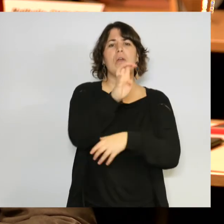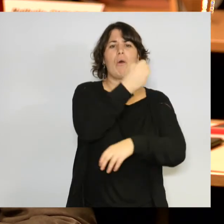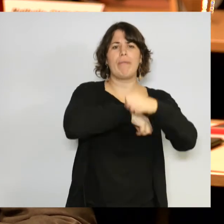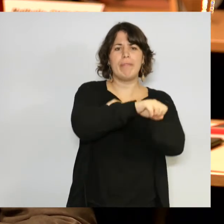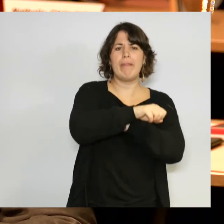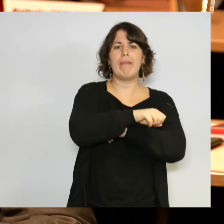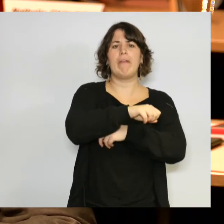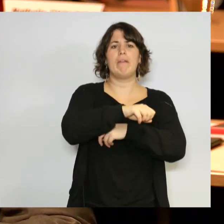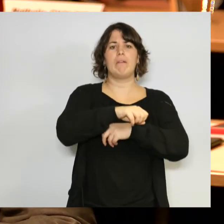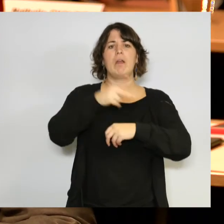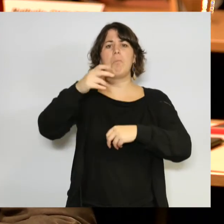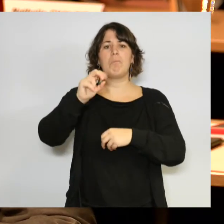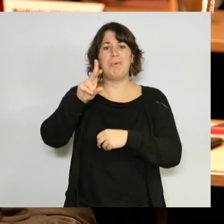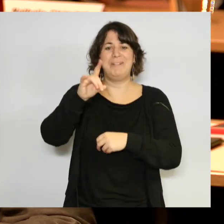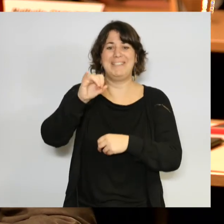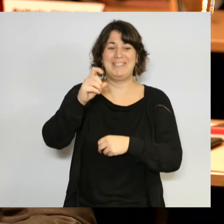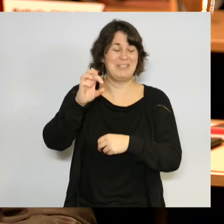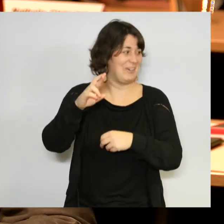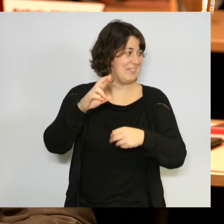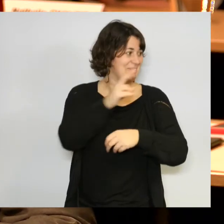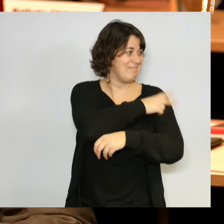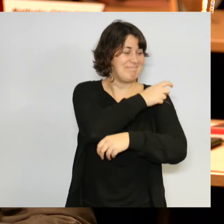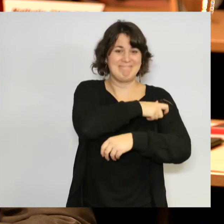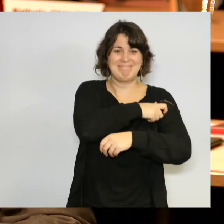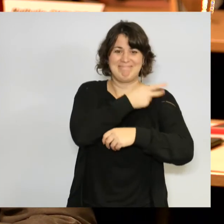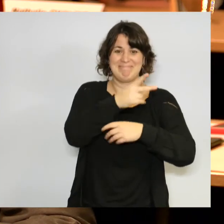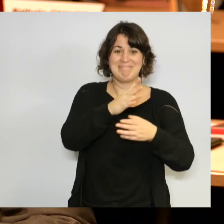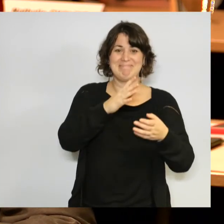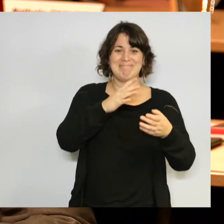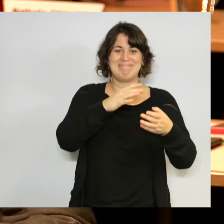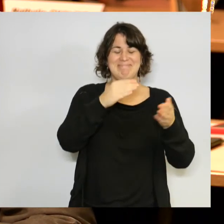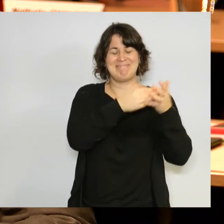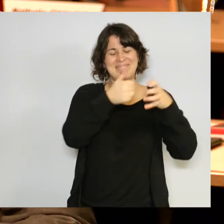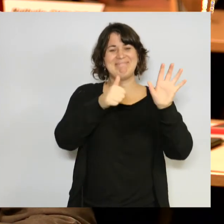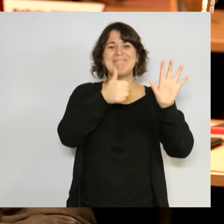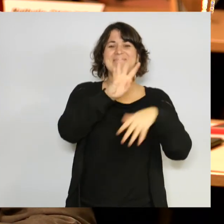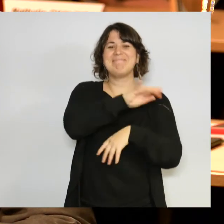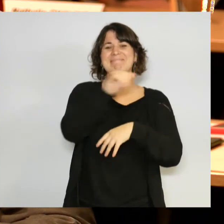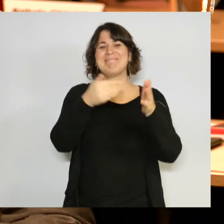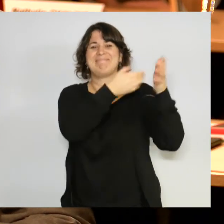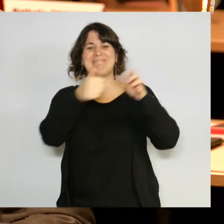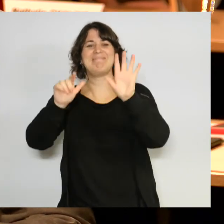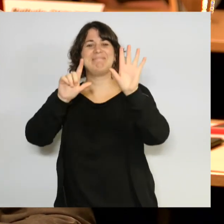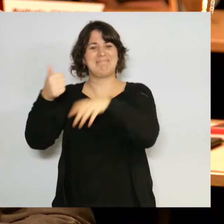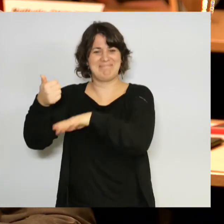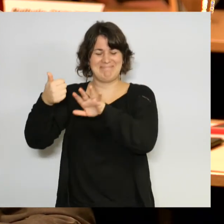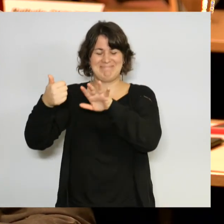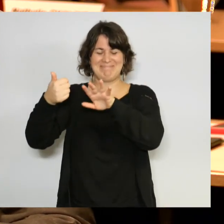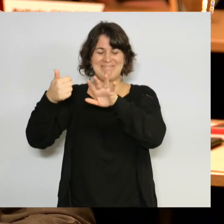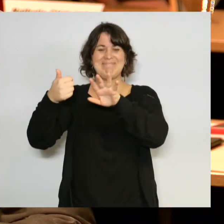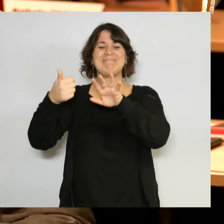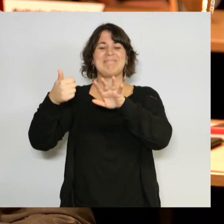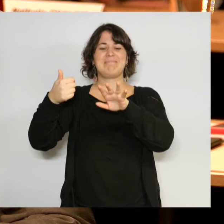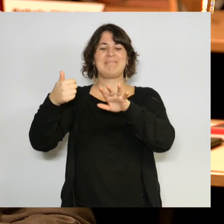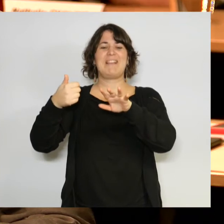pour Poulidor dans l'équipe Mercier. 13 participations au Tour de France de 64 à 76. 3 victoires